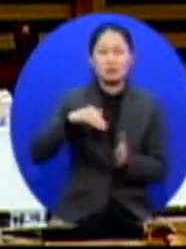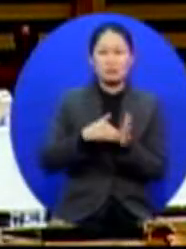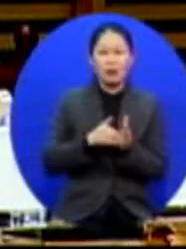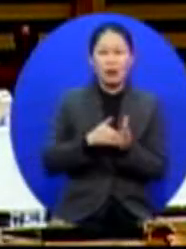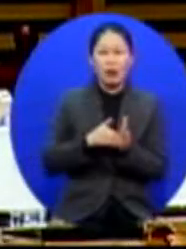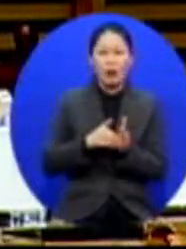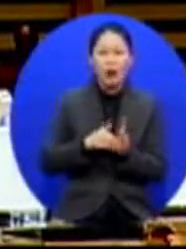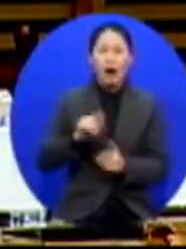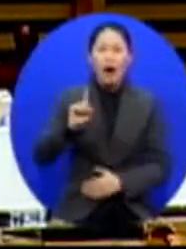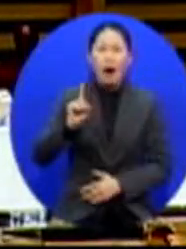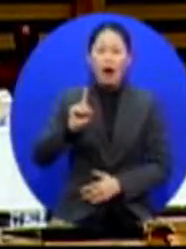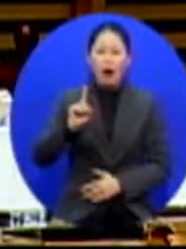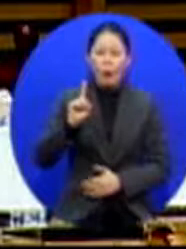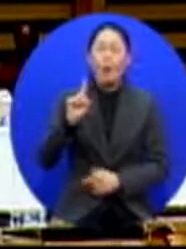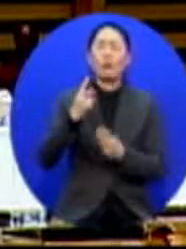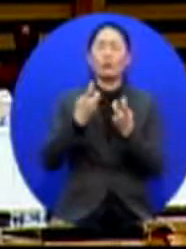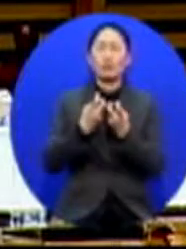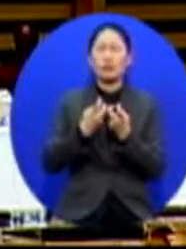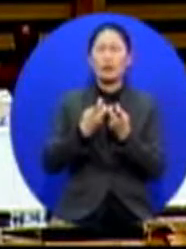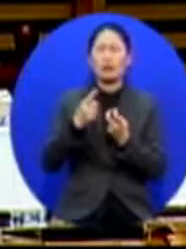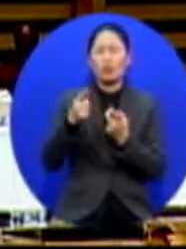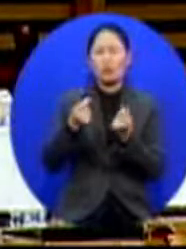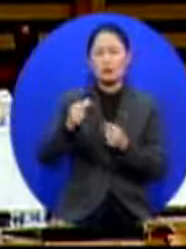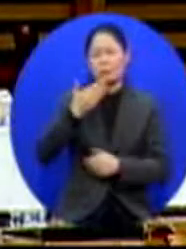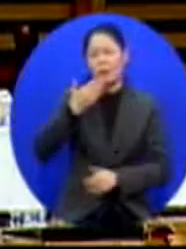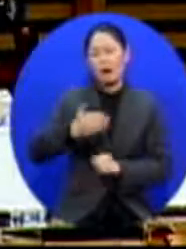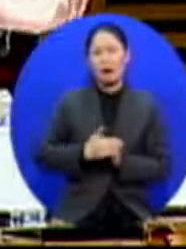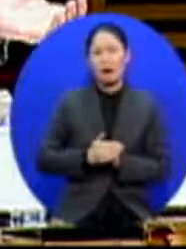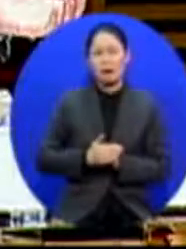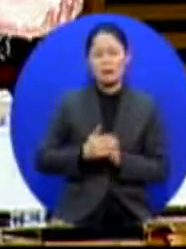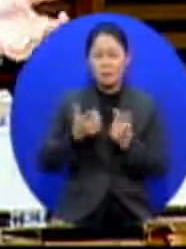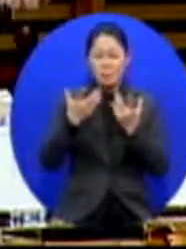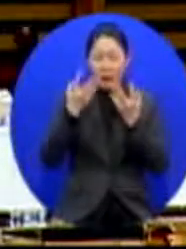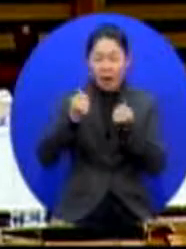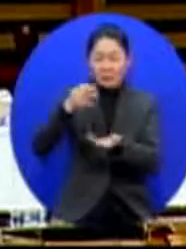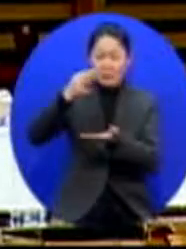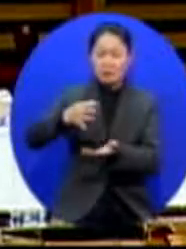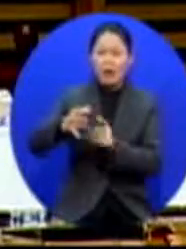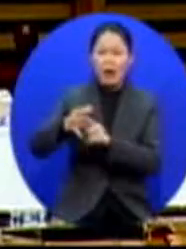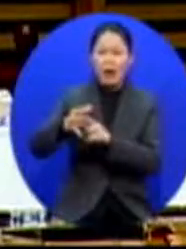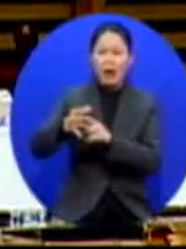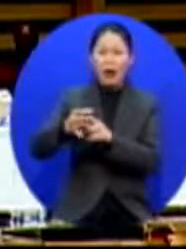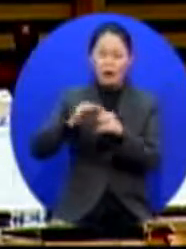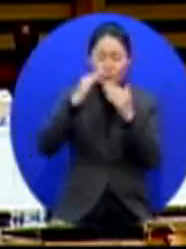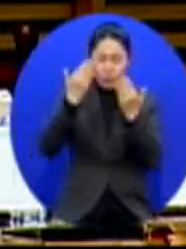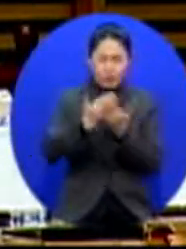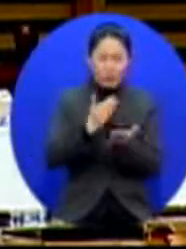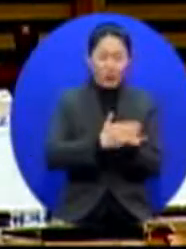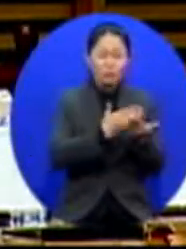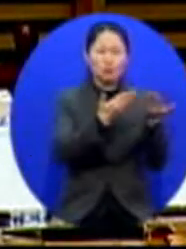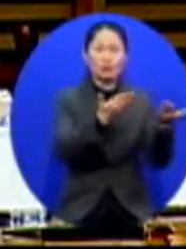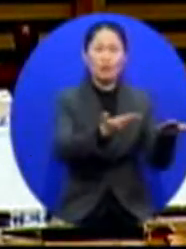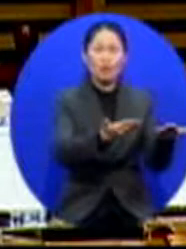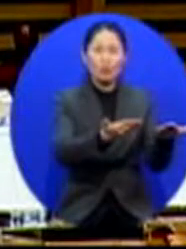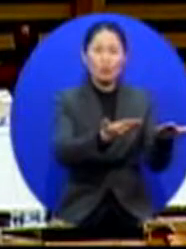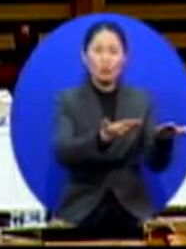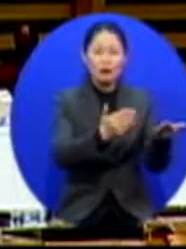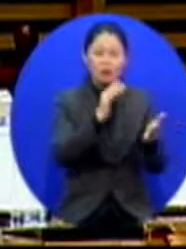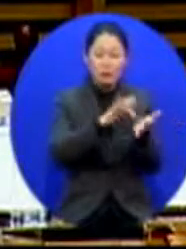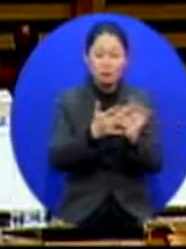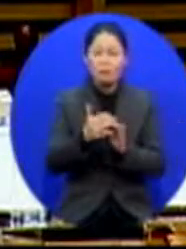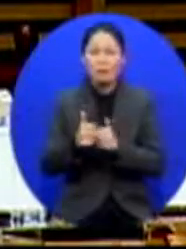함 이 세상에 어찌 그렇게 할 수가 있어 이 많은 재산을 다 가난한 사람에게 나눠 주고 그렇게 예수님을